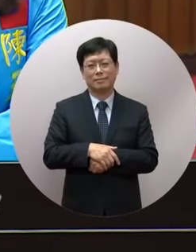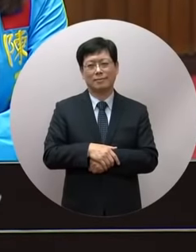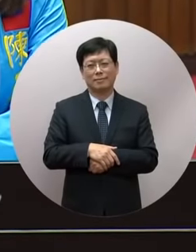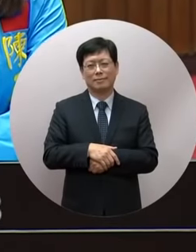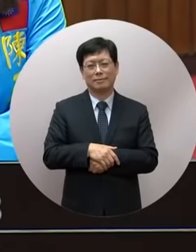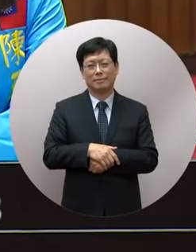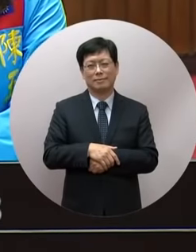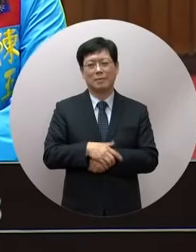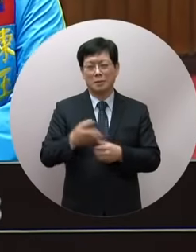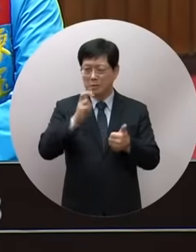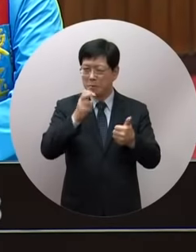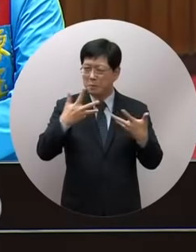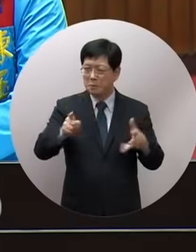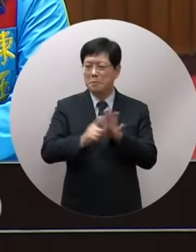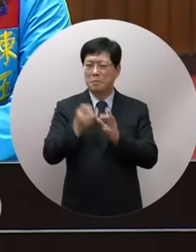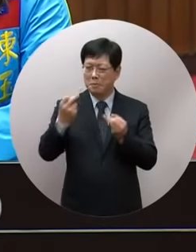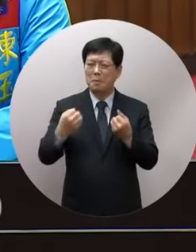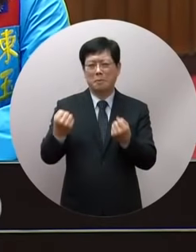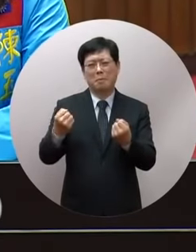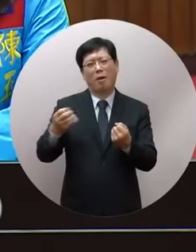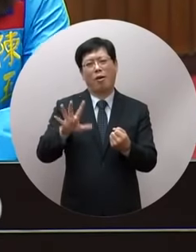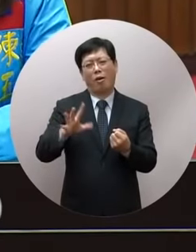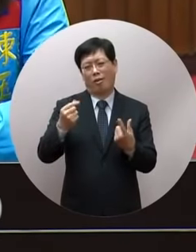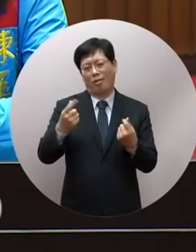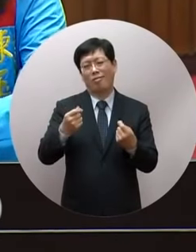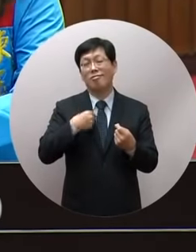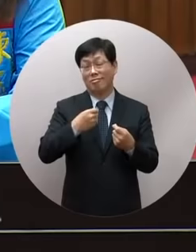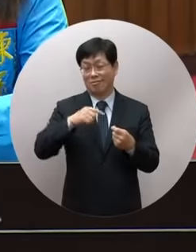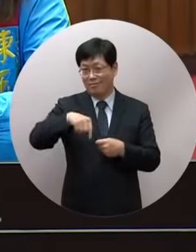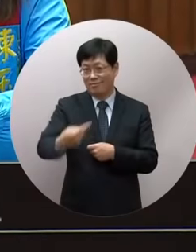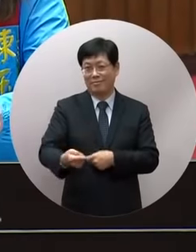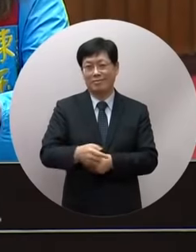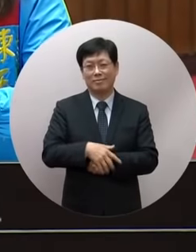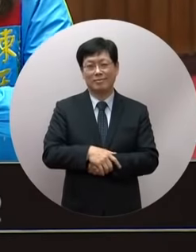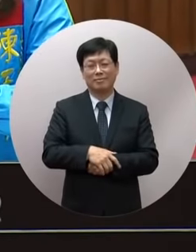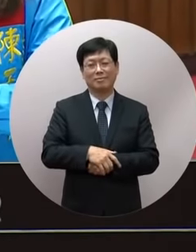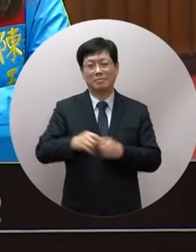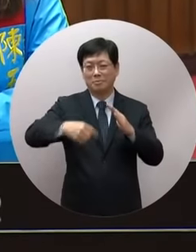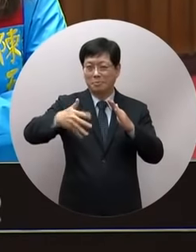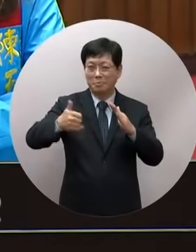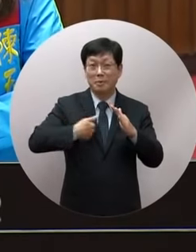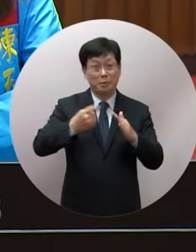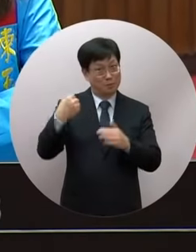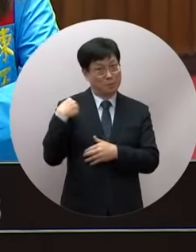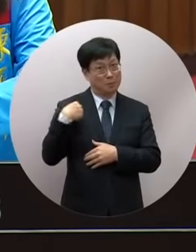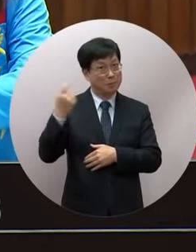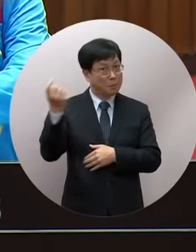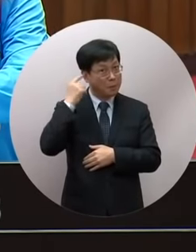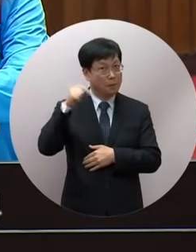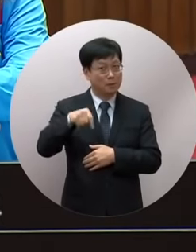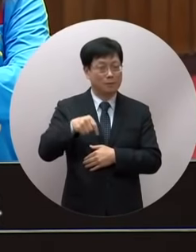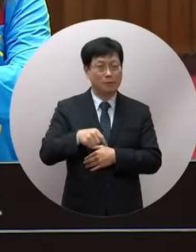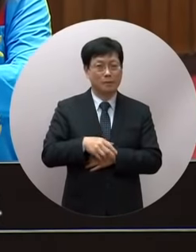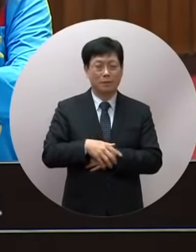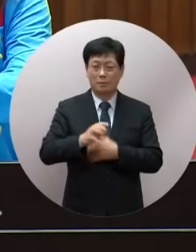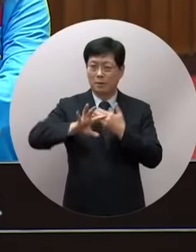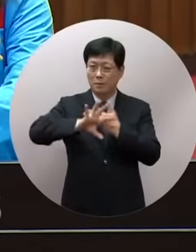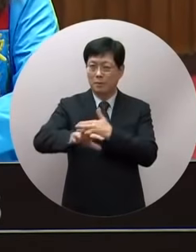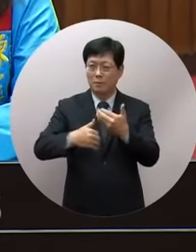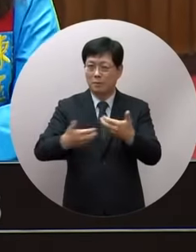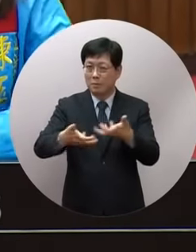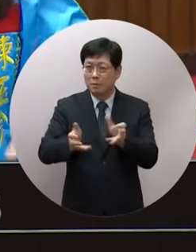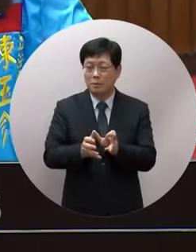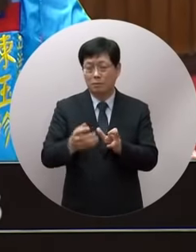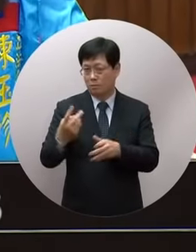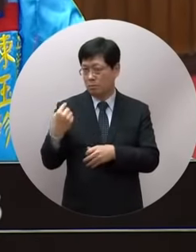顾自己的表兄弟姐妹都住在那里了哈。好，来我们来讲下一个哈。来院长，我昨天听到这个。外交部哈，